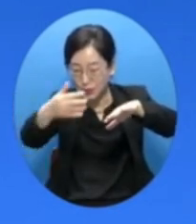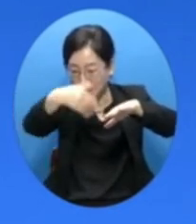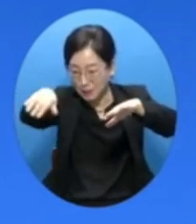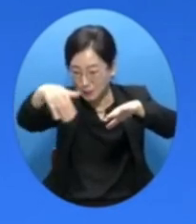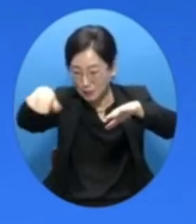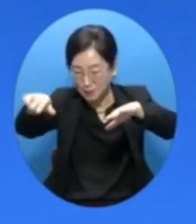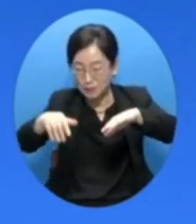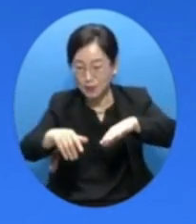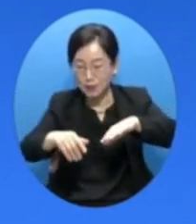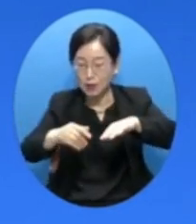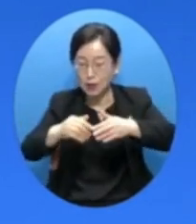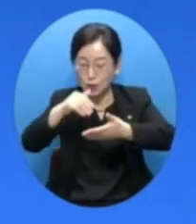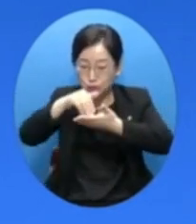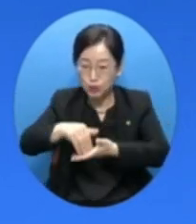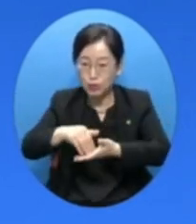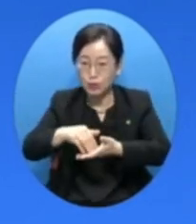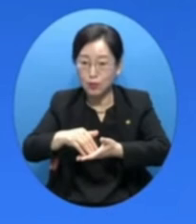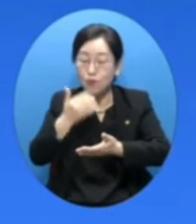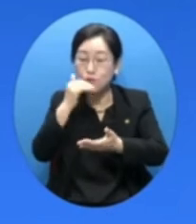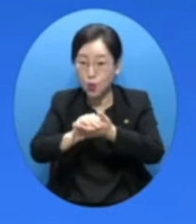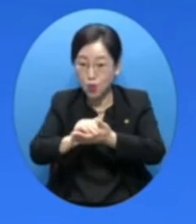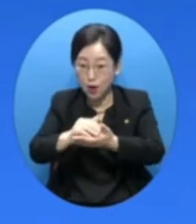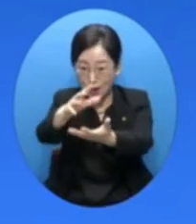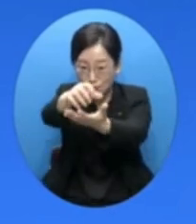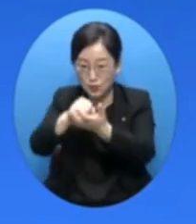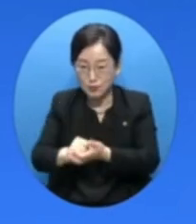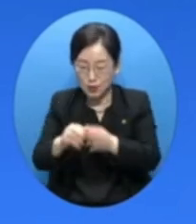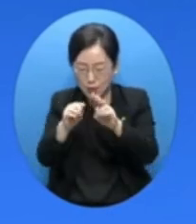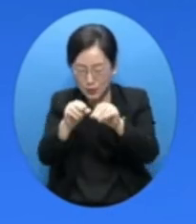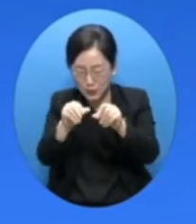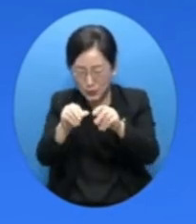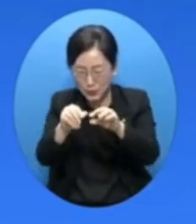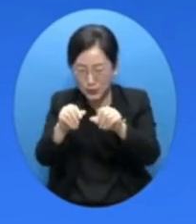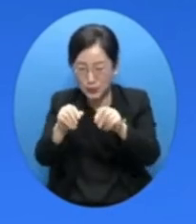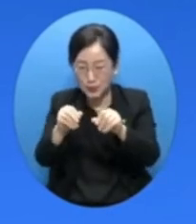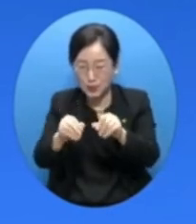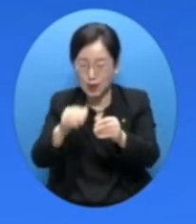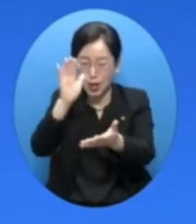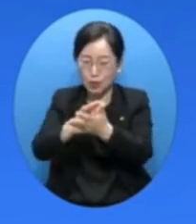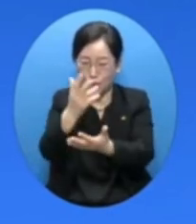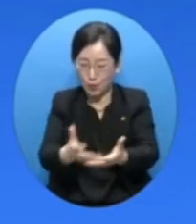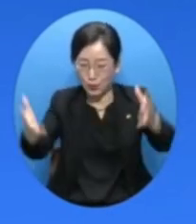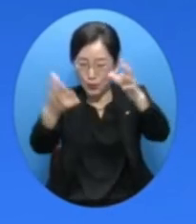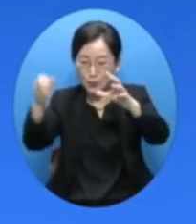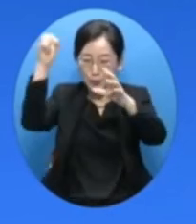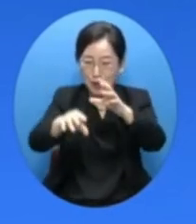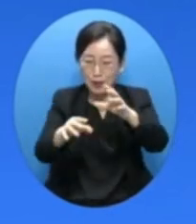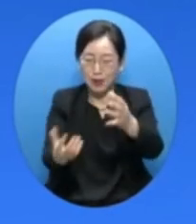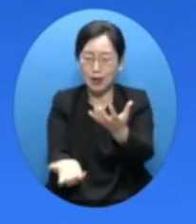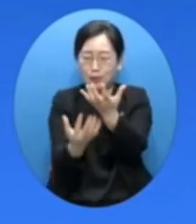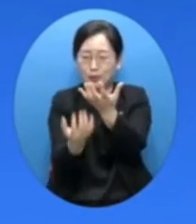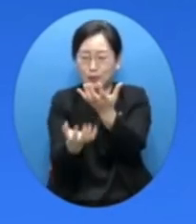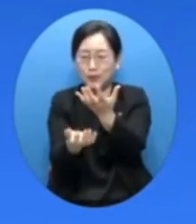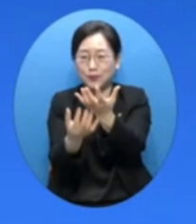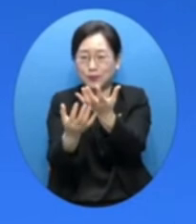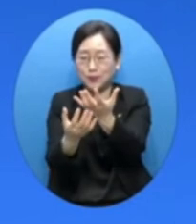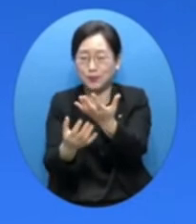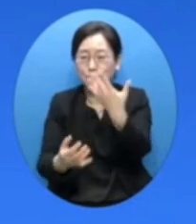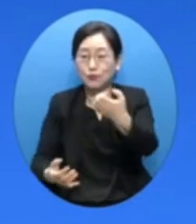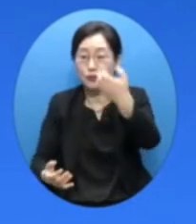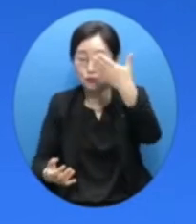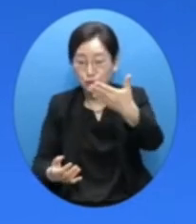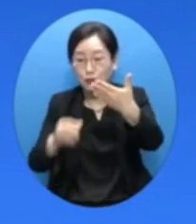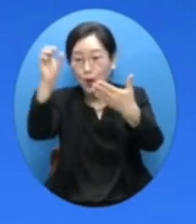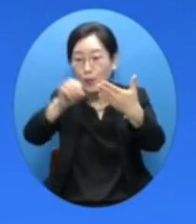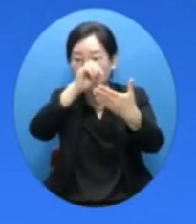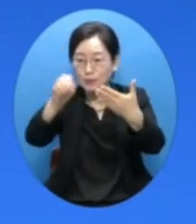들어온 무거운 돌만 남습니다. 그걸 다시 가루로 된 것을 건져내서 용광로에 집어넣어가지고 용광로에 다루니까